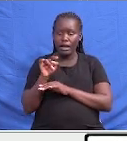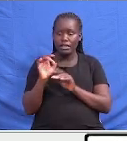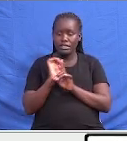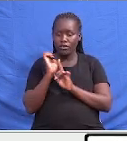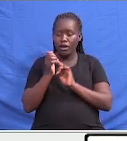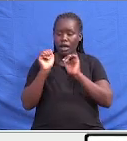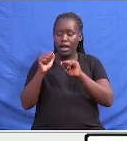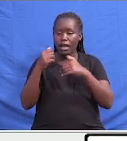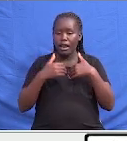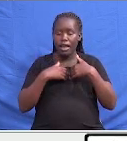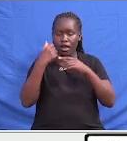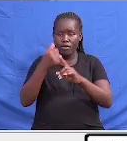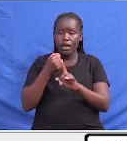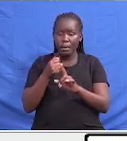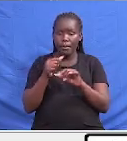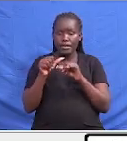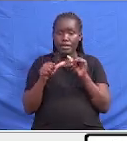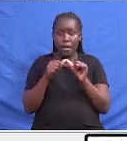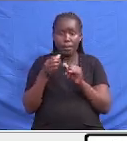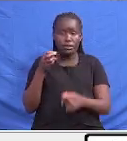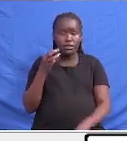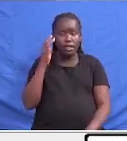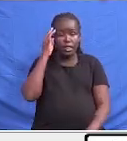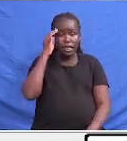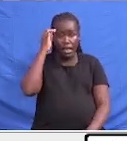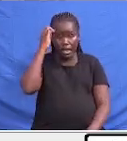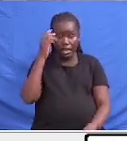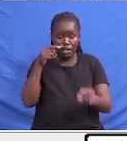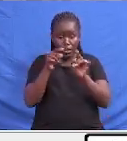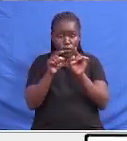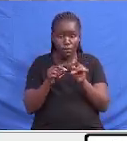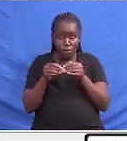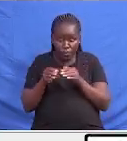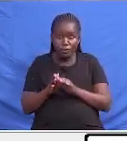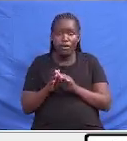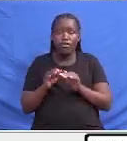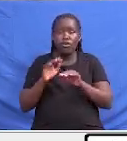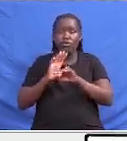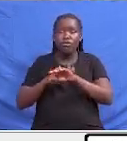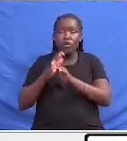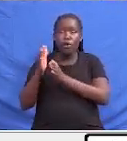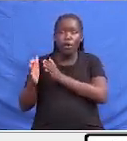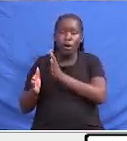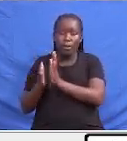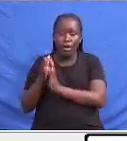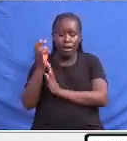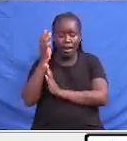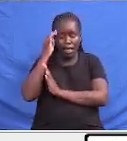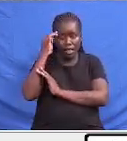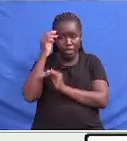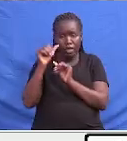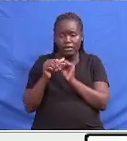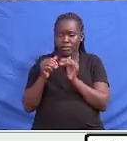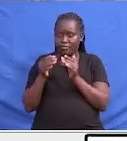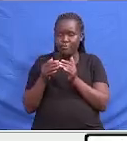a profound impact on their mental well-being. Hata hivyo, kukosekana kwa mpango mkuu wa afya ya akili nchini bado kimetajwa kama